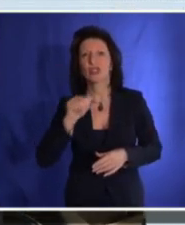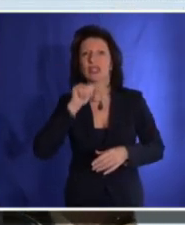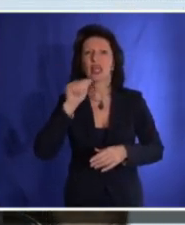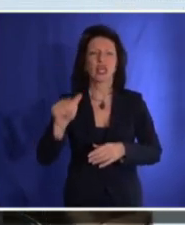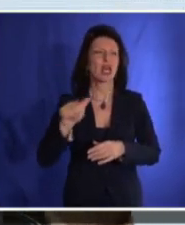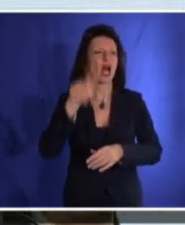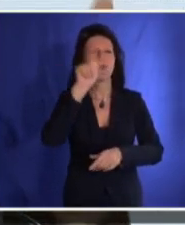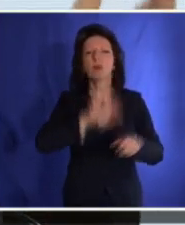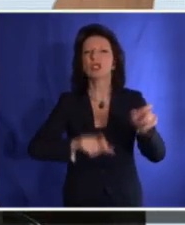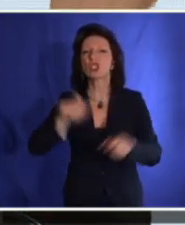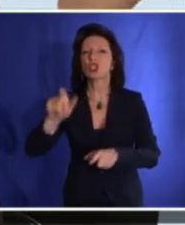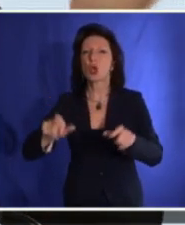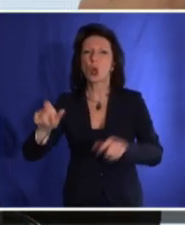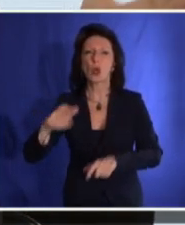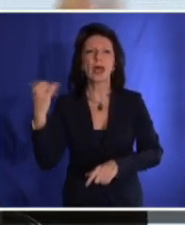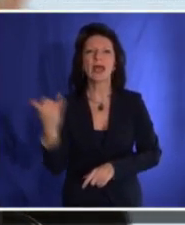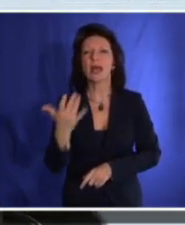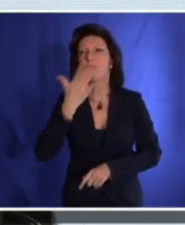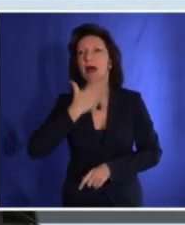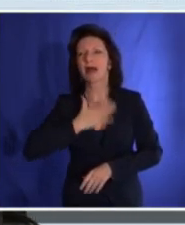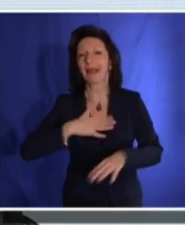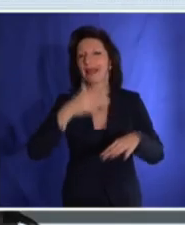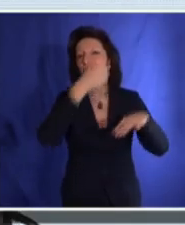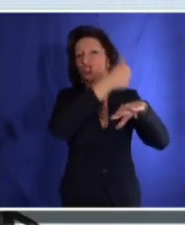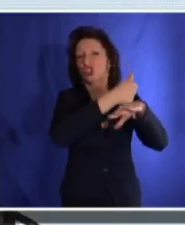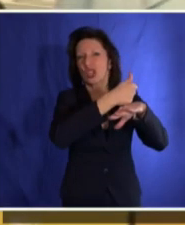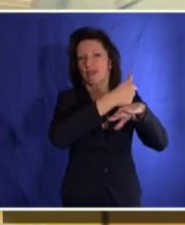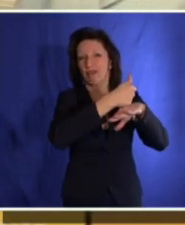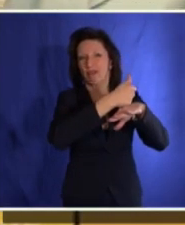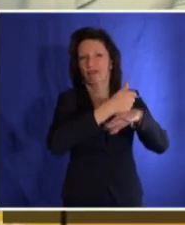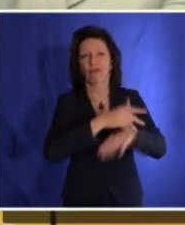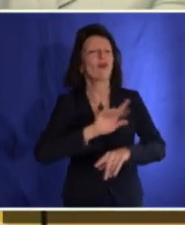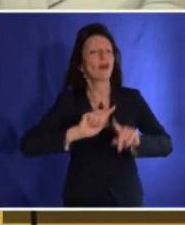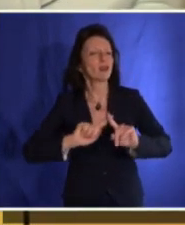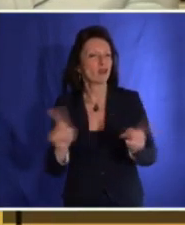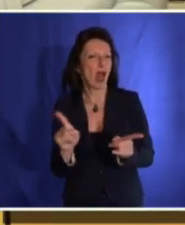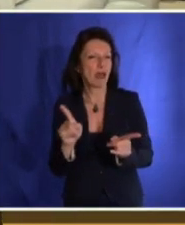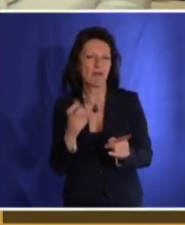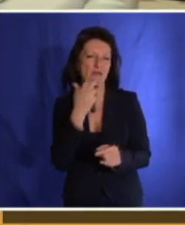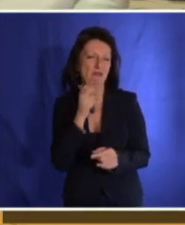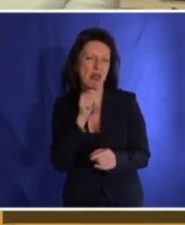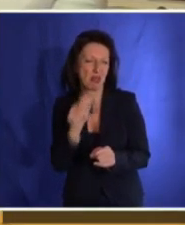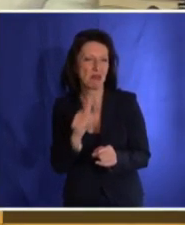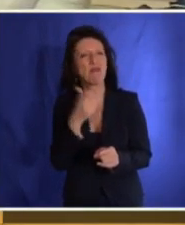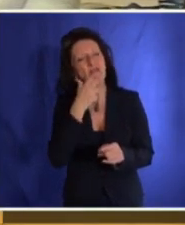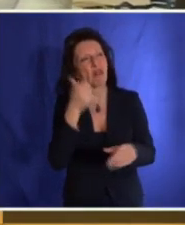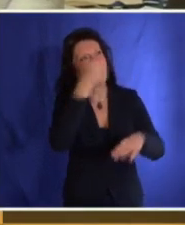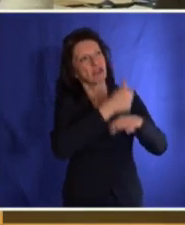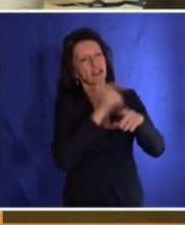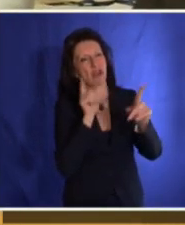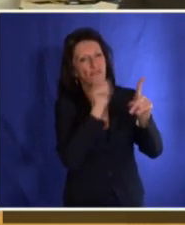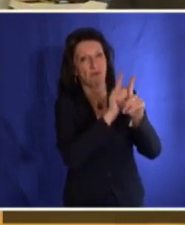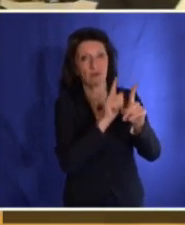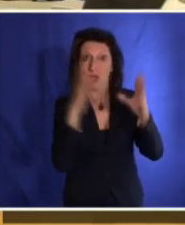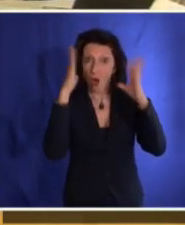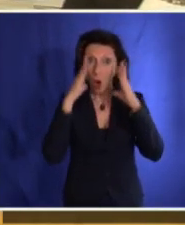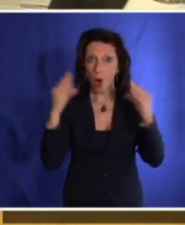Wähler geht ja gern dann zum Schmied und nicht zum Schmiedl. Und was hat die Wahl in Niederösterreich, in den